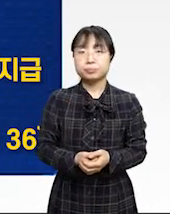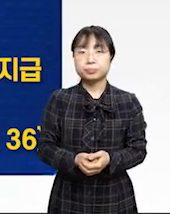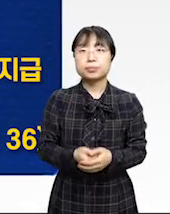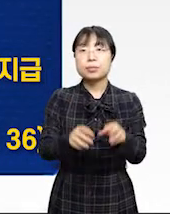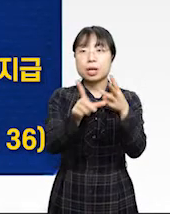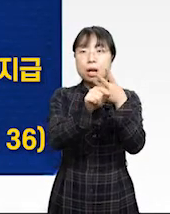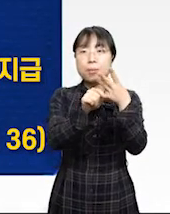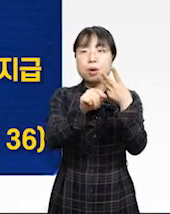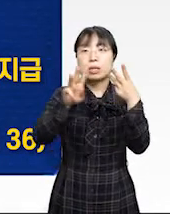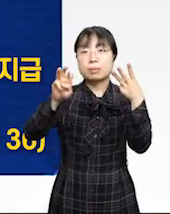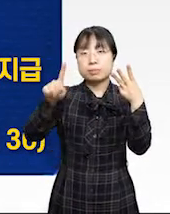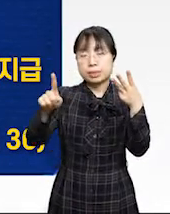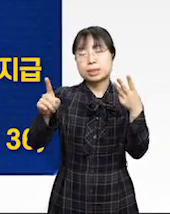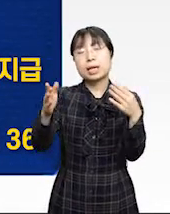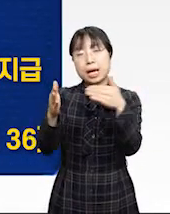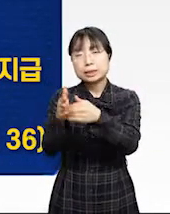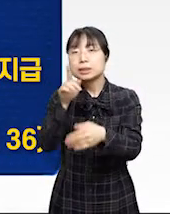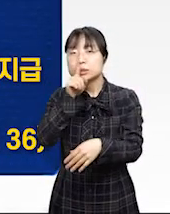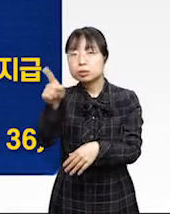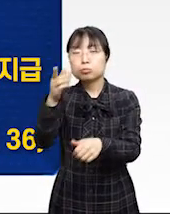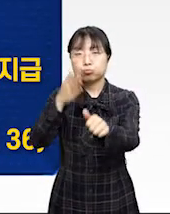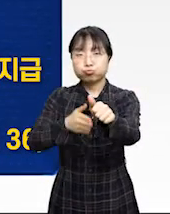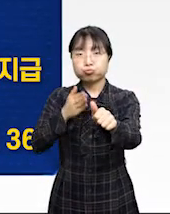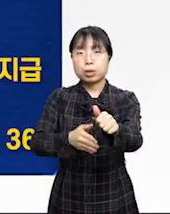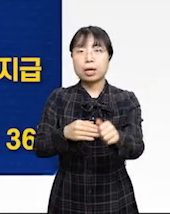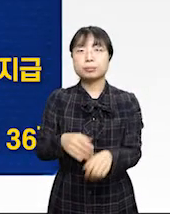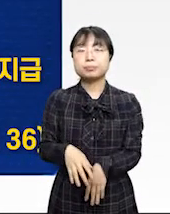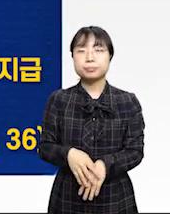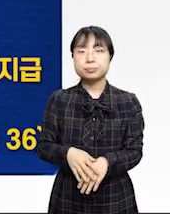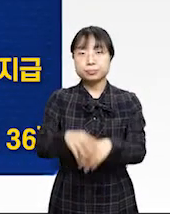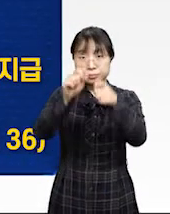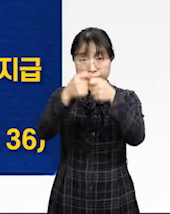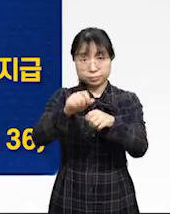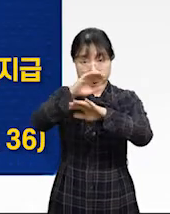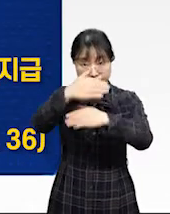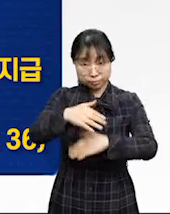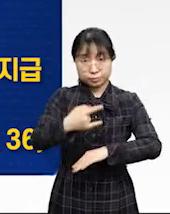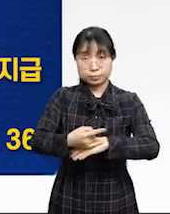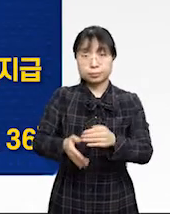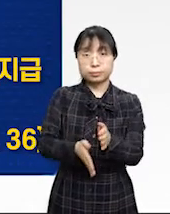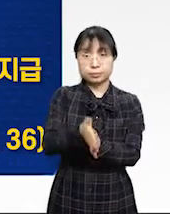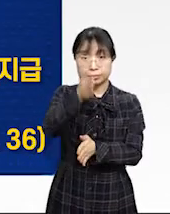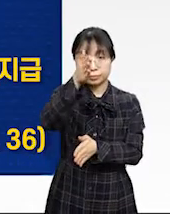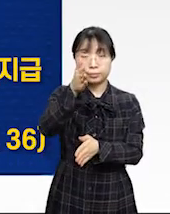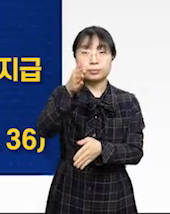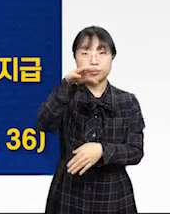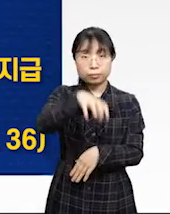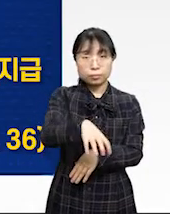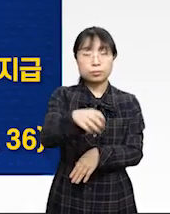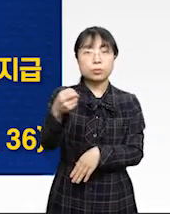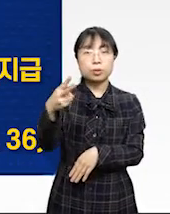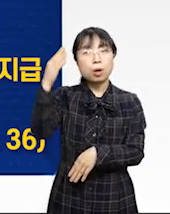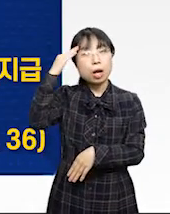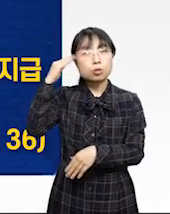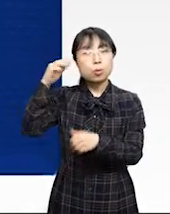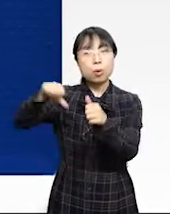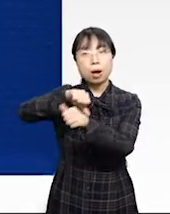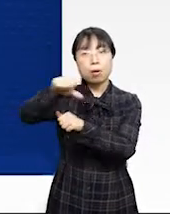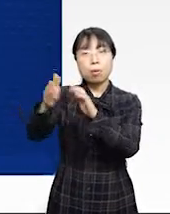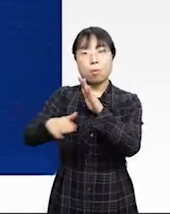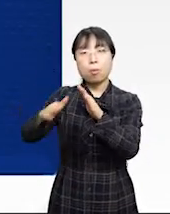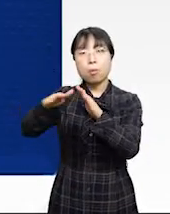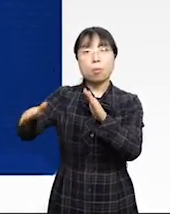31일까지입니다. 이 밖에 자세한 내용은 의왕시 환경과 혹은 한국환경공단으로 문의 주시기 바랍니다.